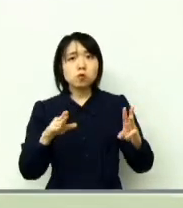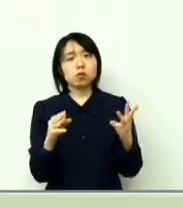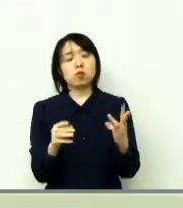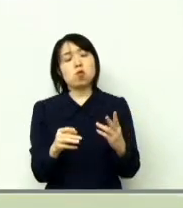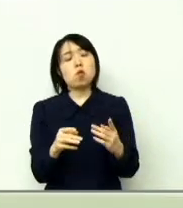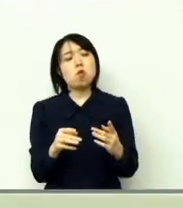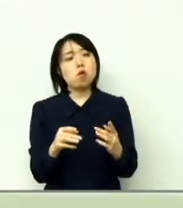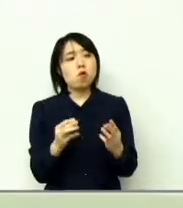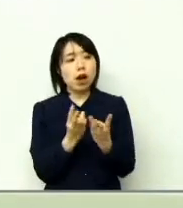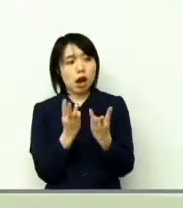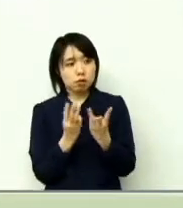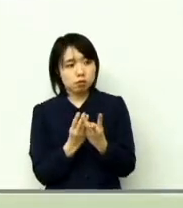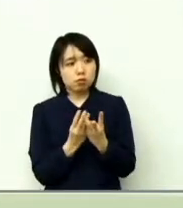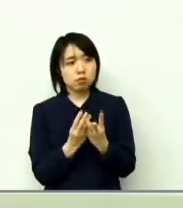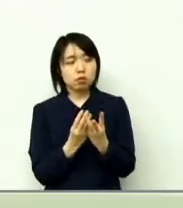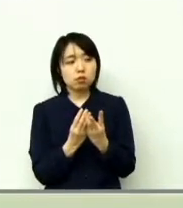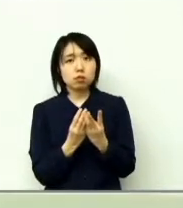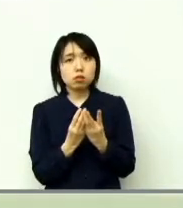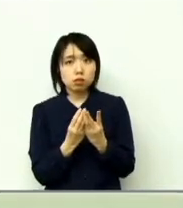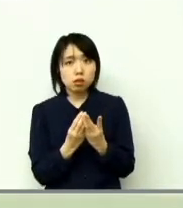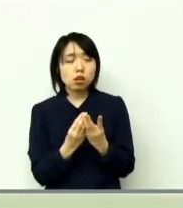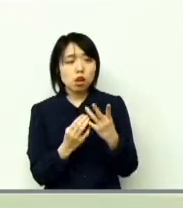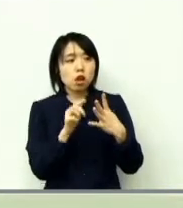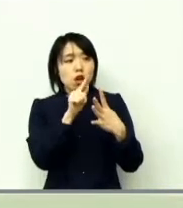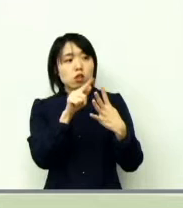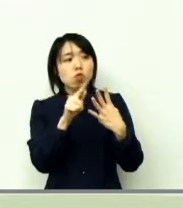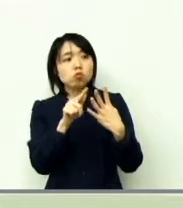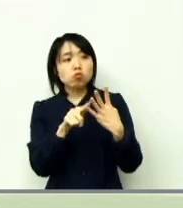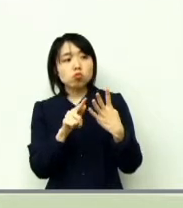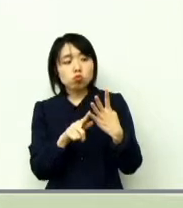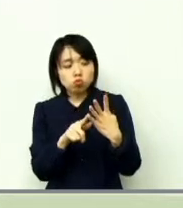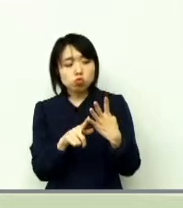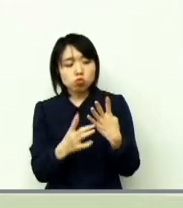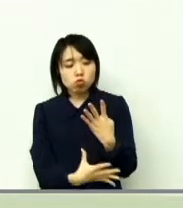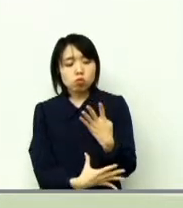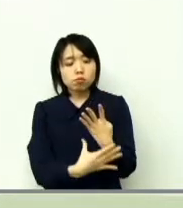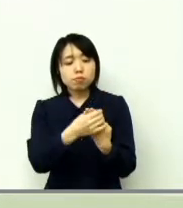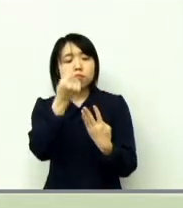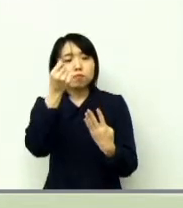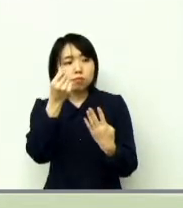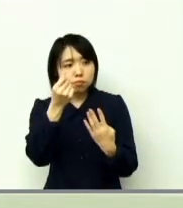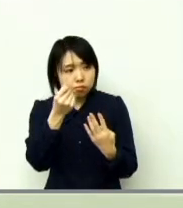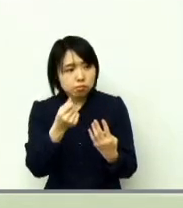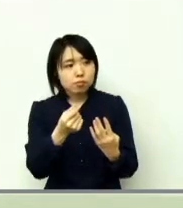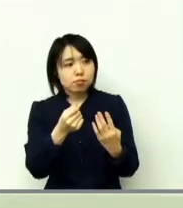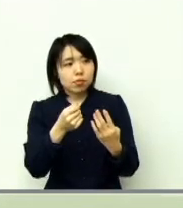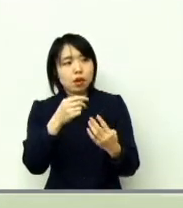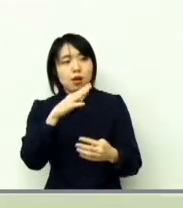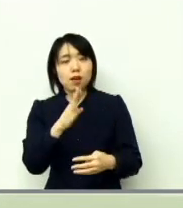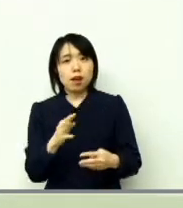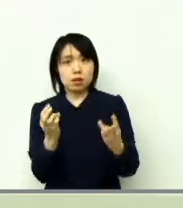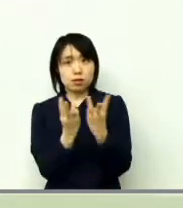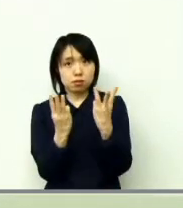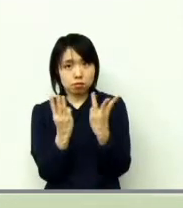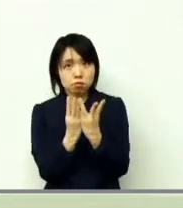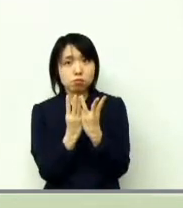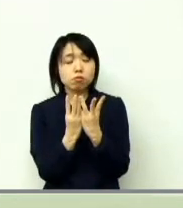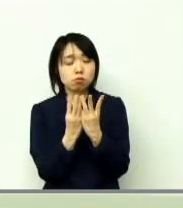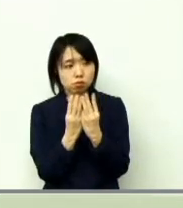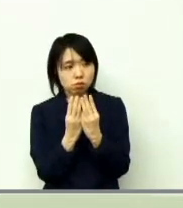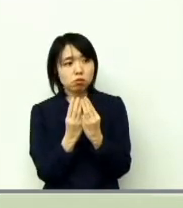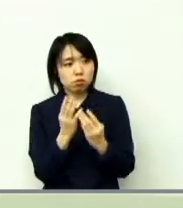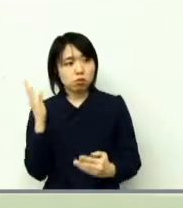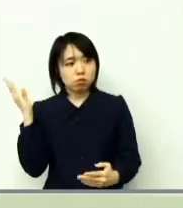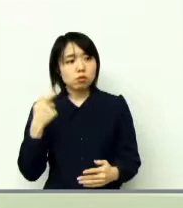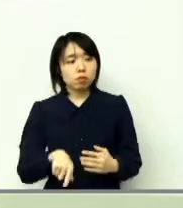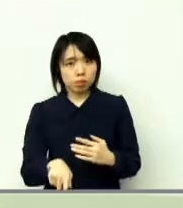目を不要不急と思われる救急出動件数として計上をさせていただいております。このように救急車の適